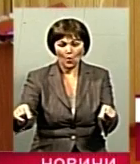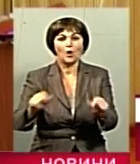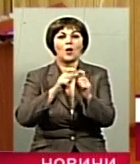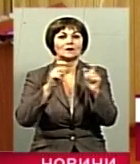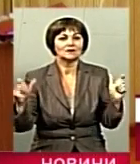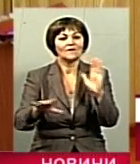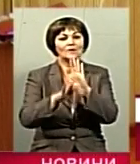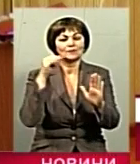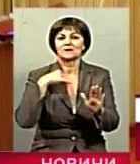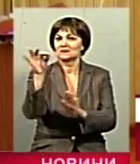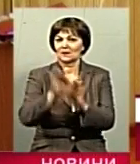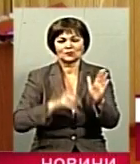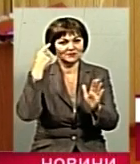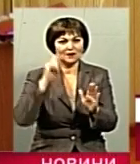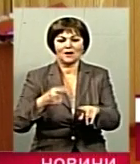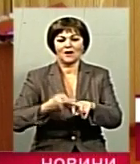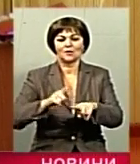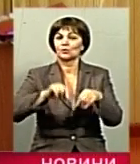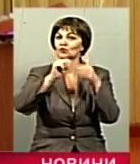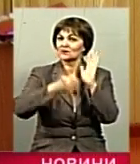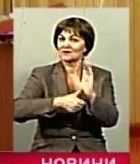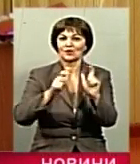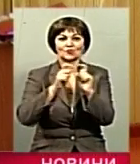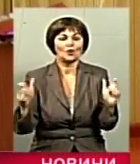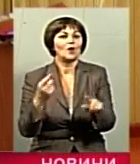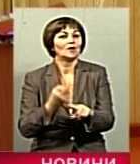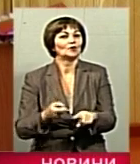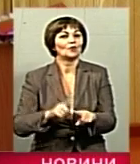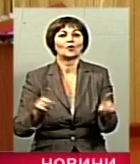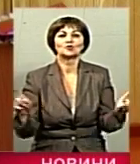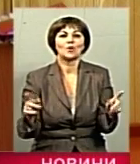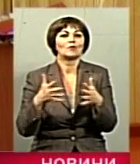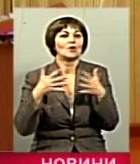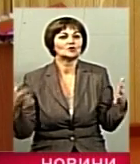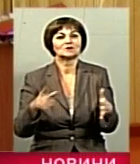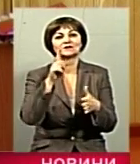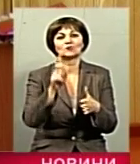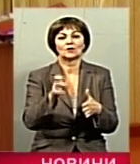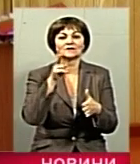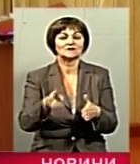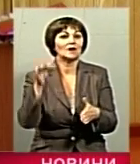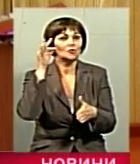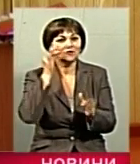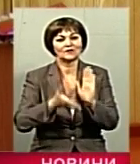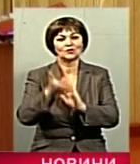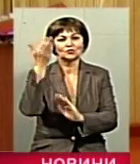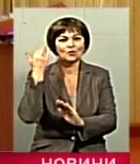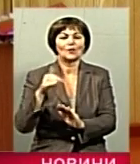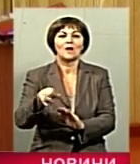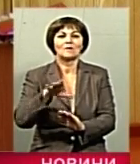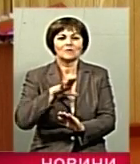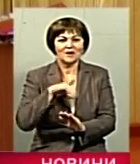не вагаючись, знали, що це має бути 16-та школа, тому що 100, більше ніж 120 років тому ця школа була заснована